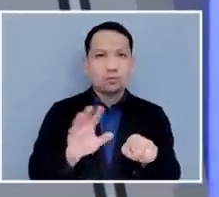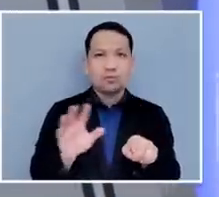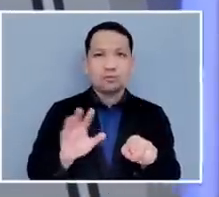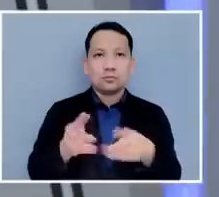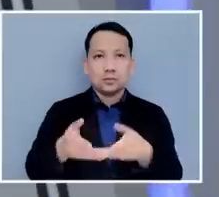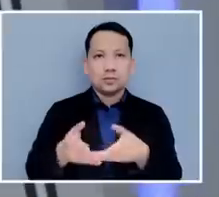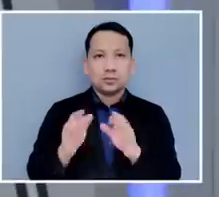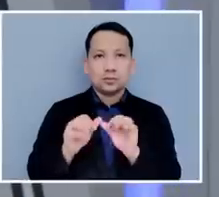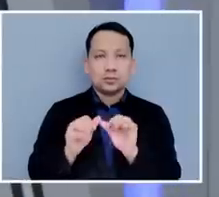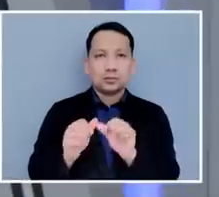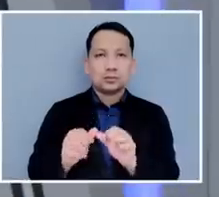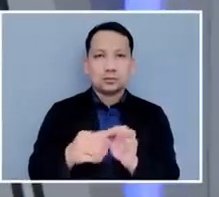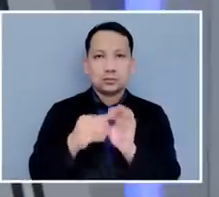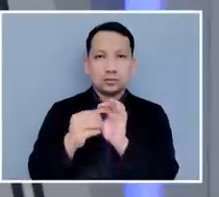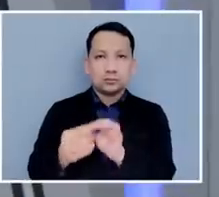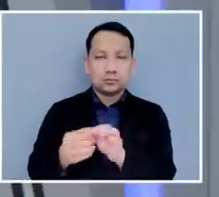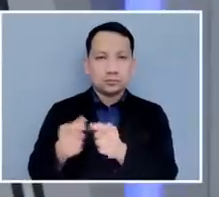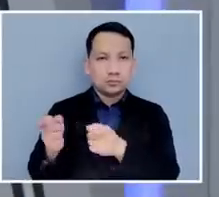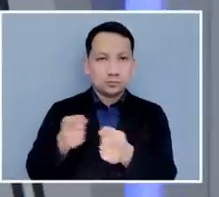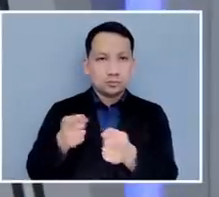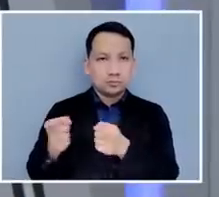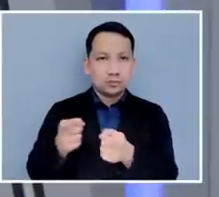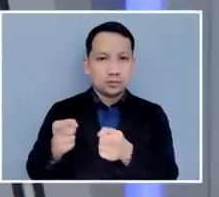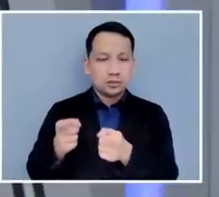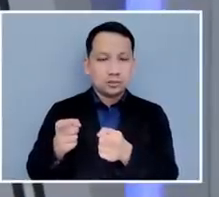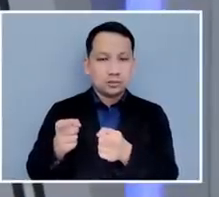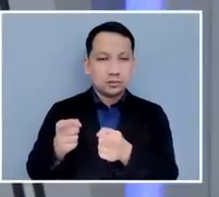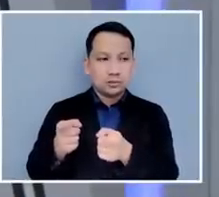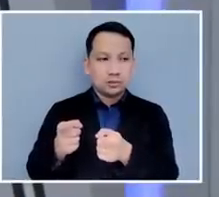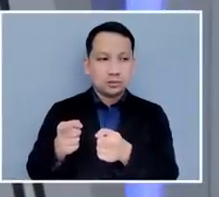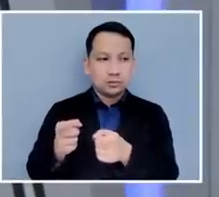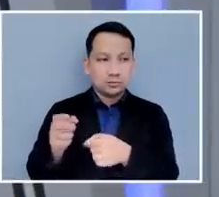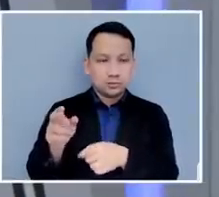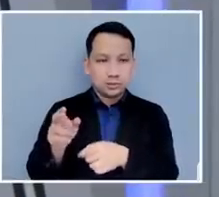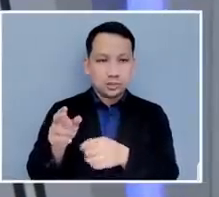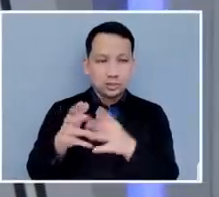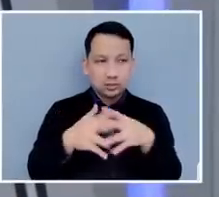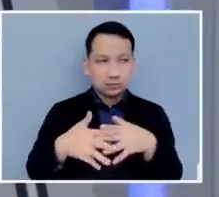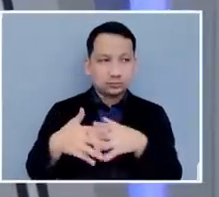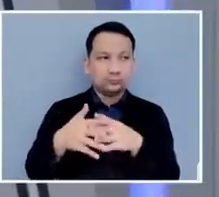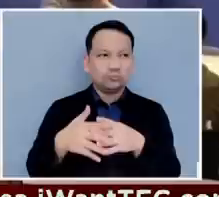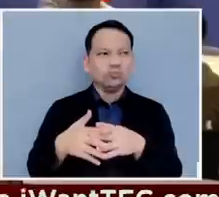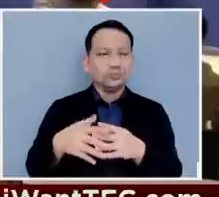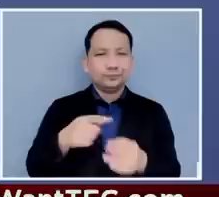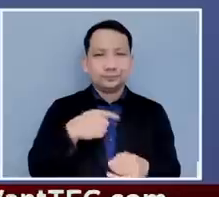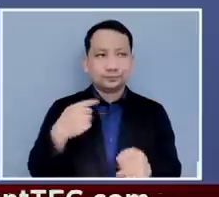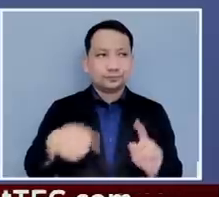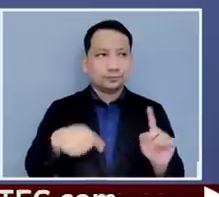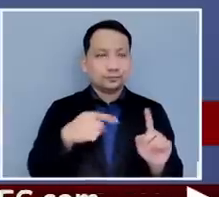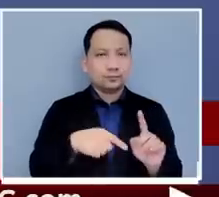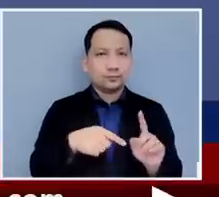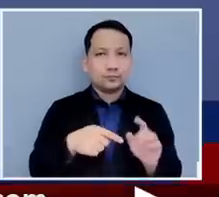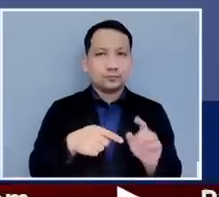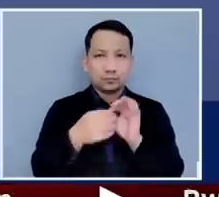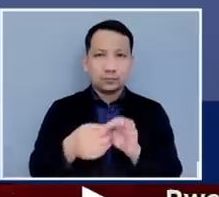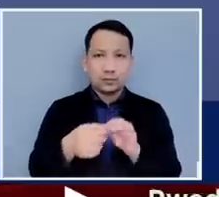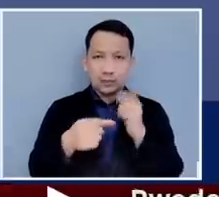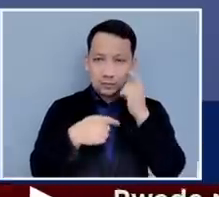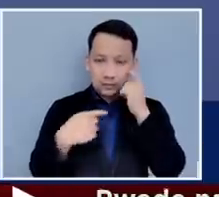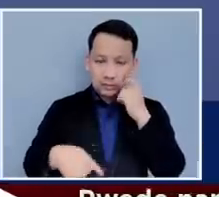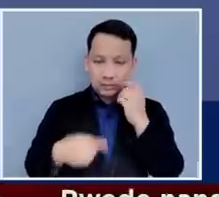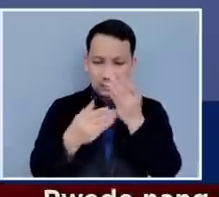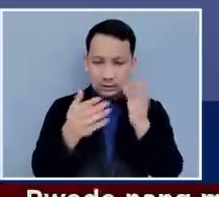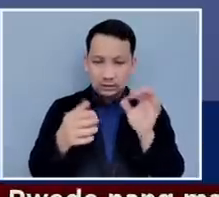hayaang magpagamit sa Amerika. Sa media briefing sa Beijing, sinabi ng tagapagsalita ng Chinese Ministry of